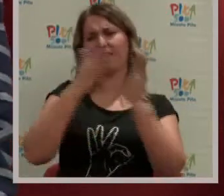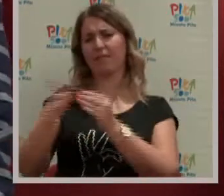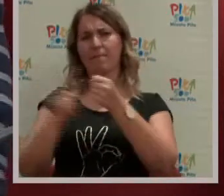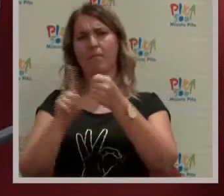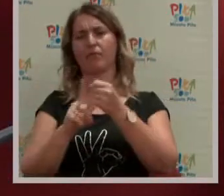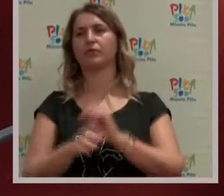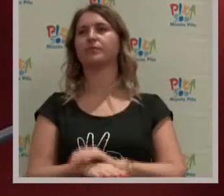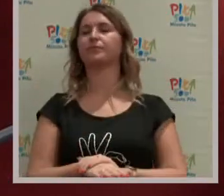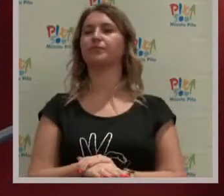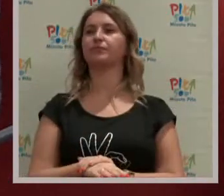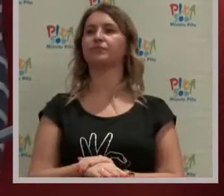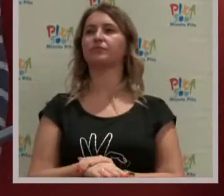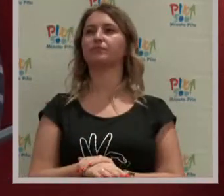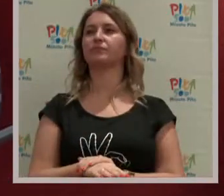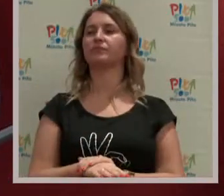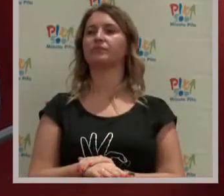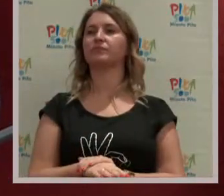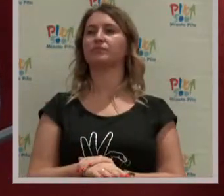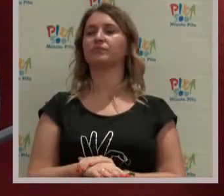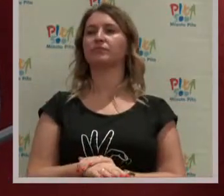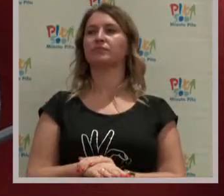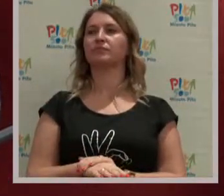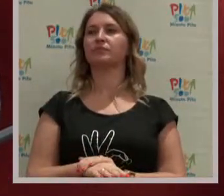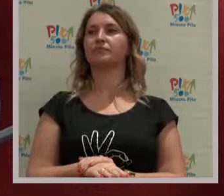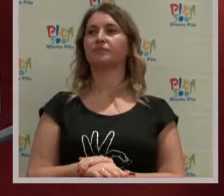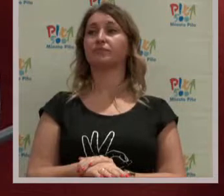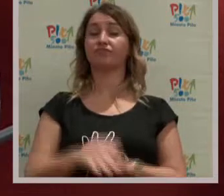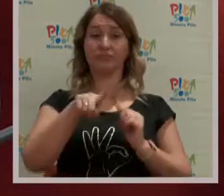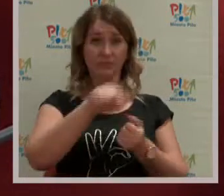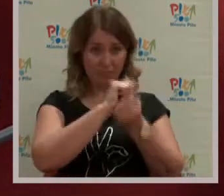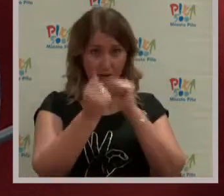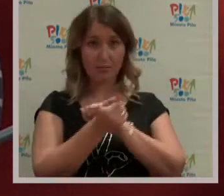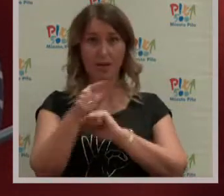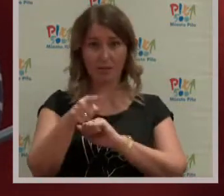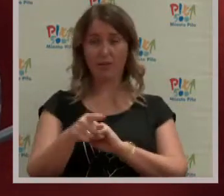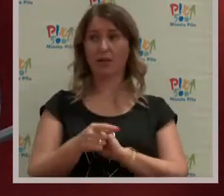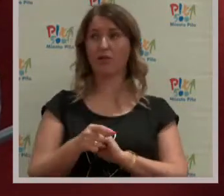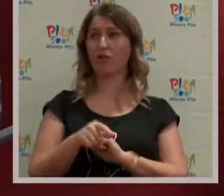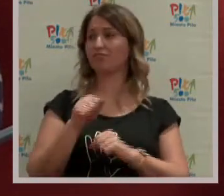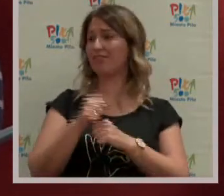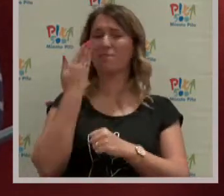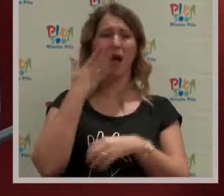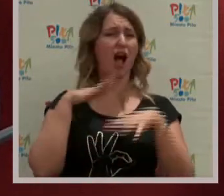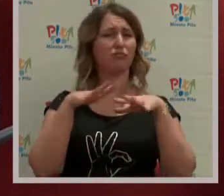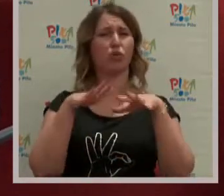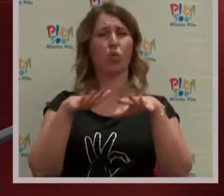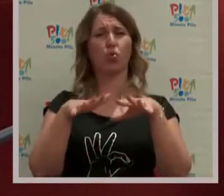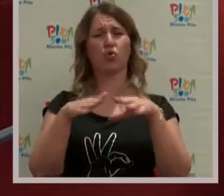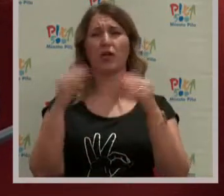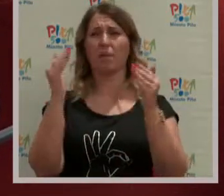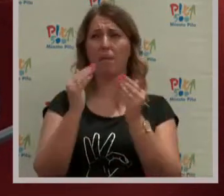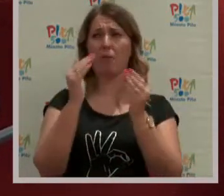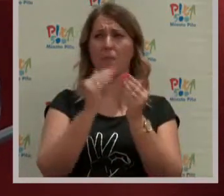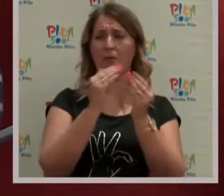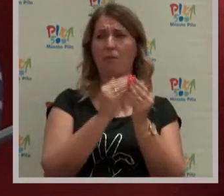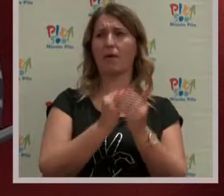Proszę Państwa Zmian w tym projekcie uchwały jest bardzo dużo dotyczą one pojedynczych